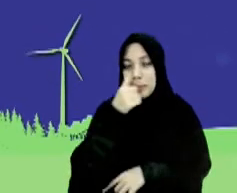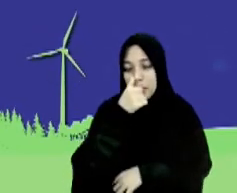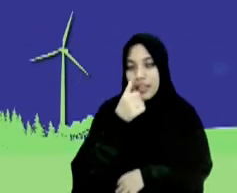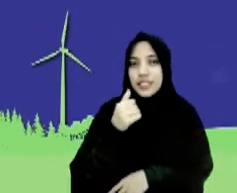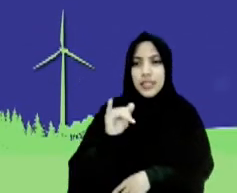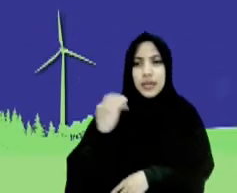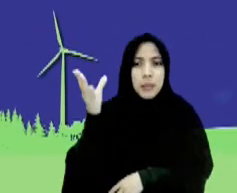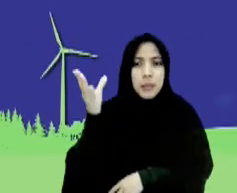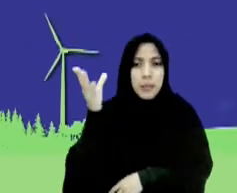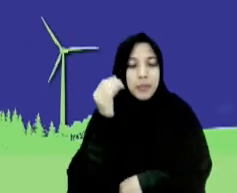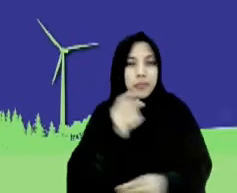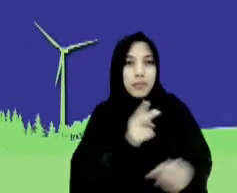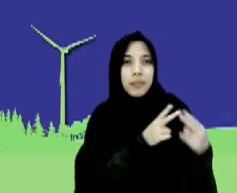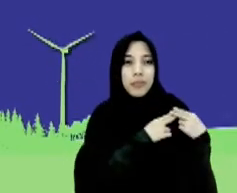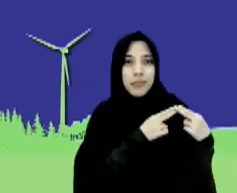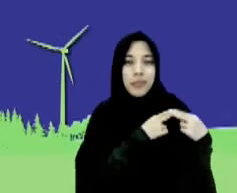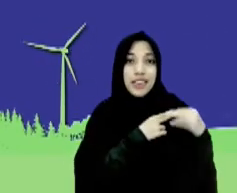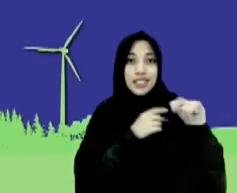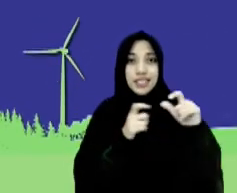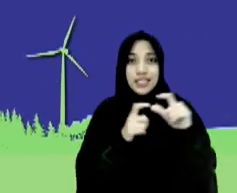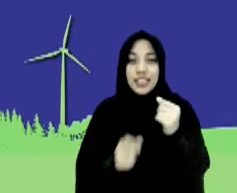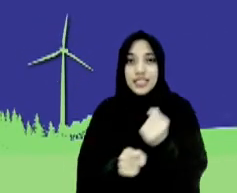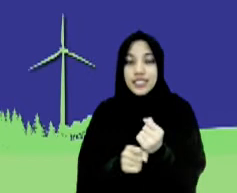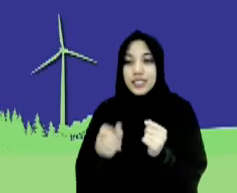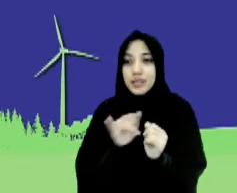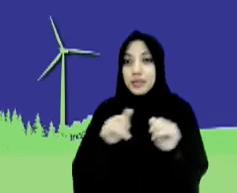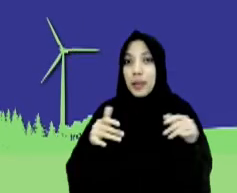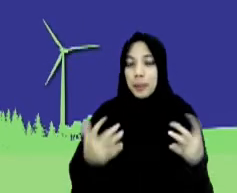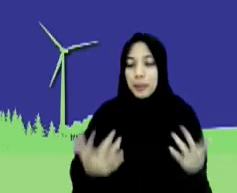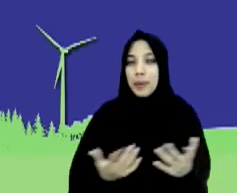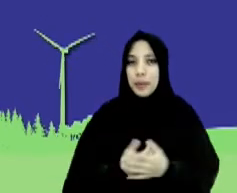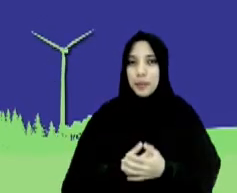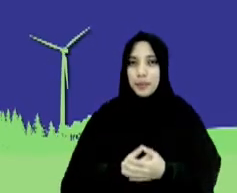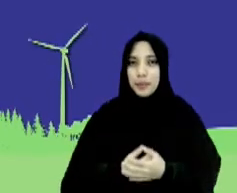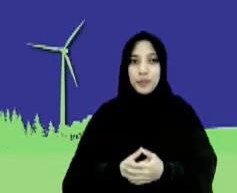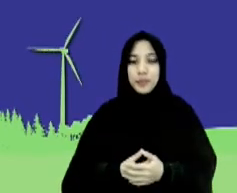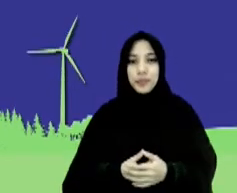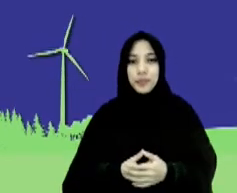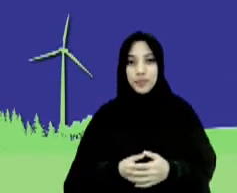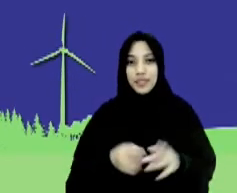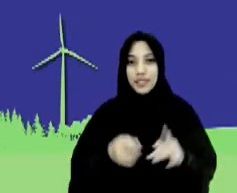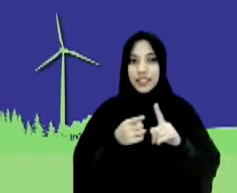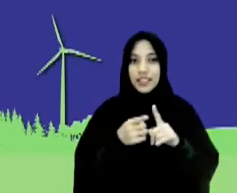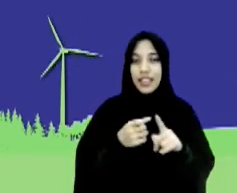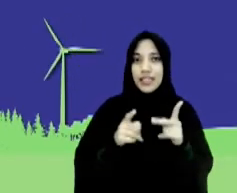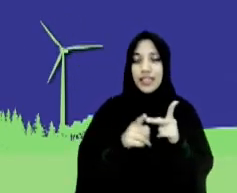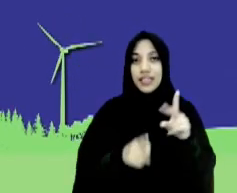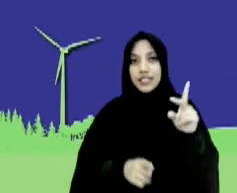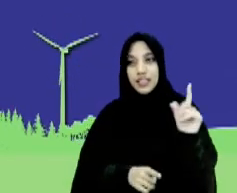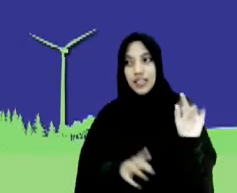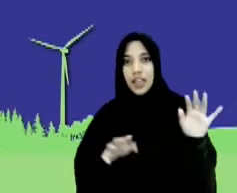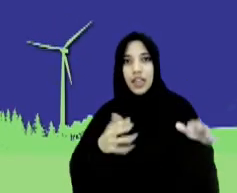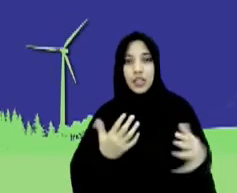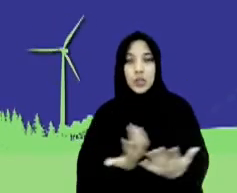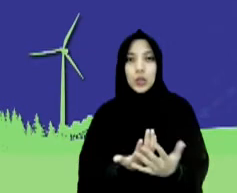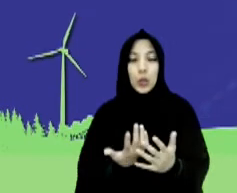perannya mereka dalam hal esg ini bagaimana dari HR maupun dari operations maupun dari